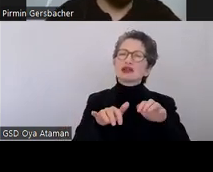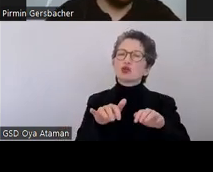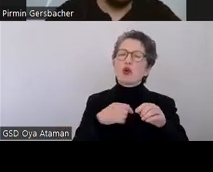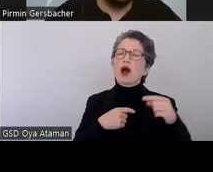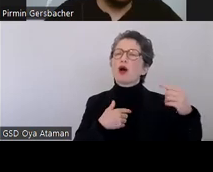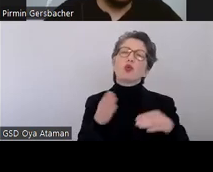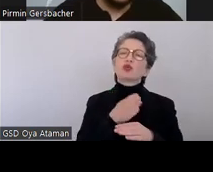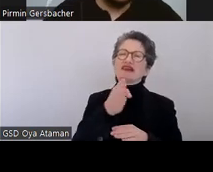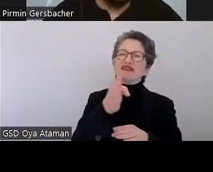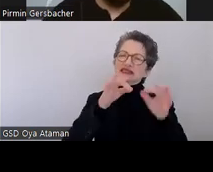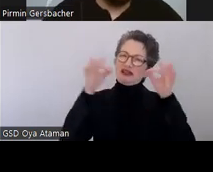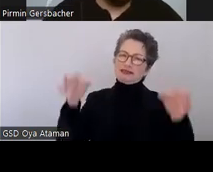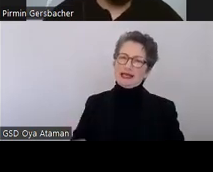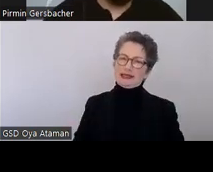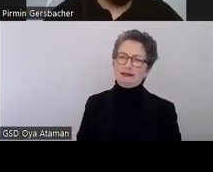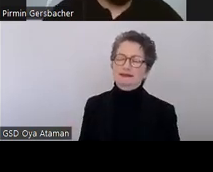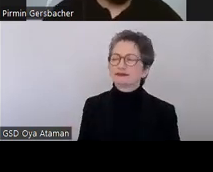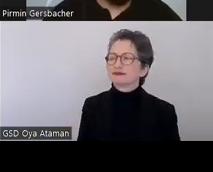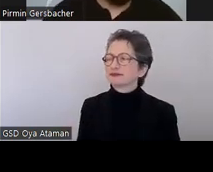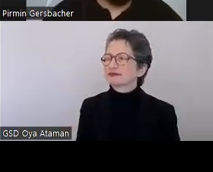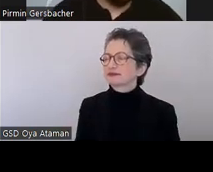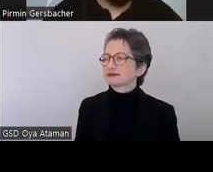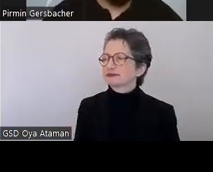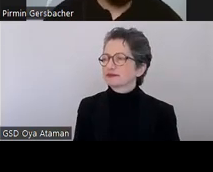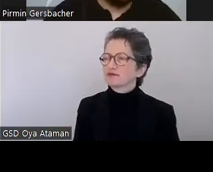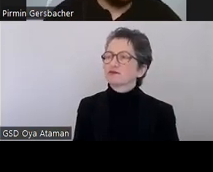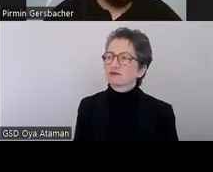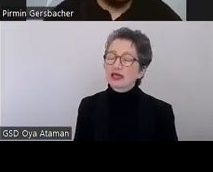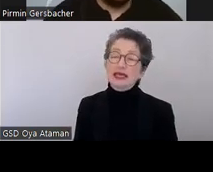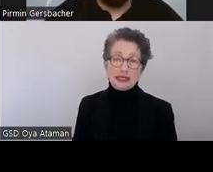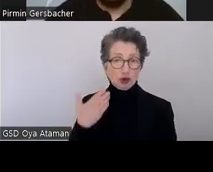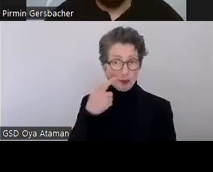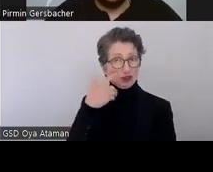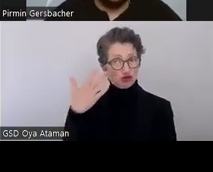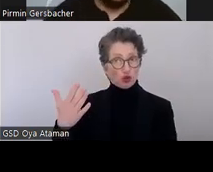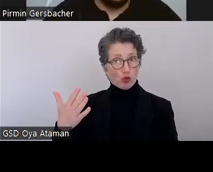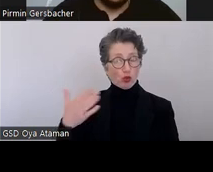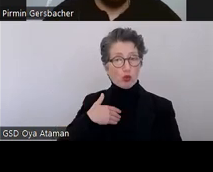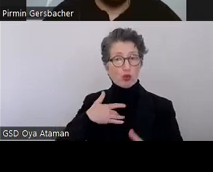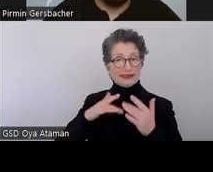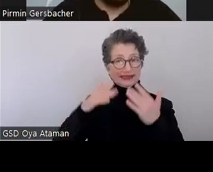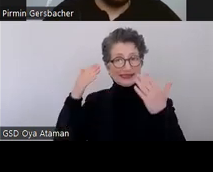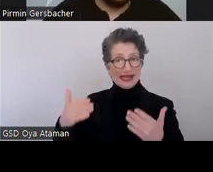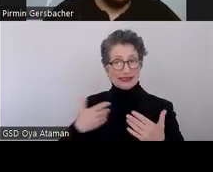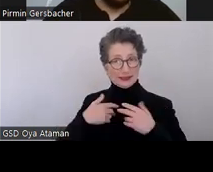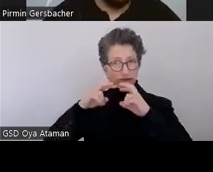kann. Wenn ich jetzt so eine Webseite untersuchen würde, könnte ich natürlich, kommt wahrscheinlich auch nicht drum herum,